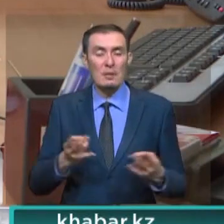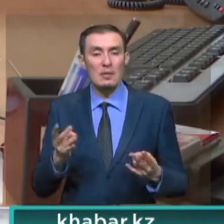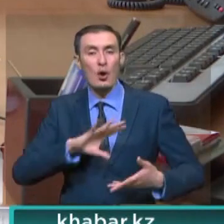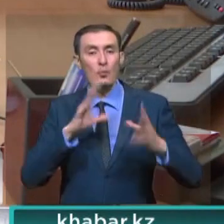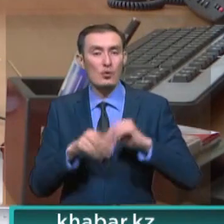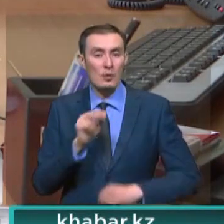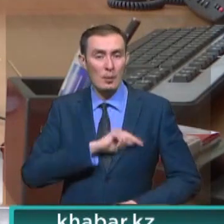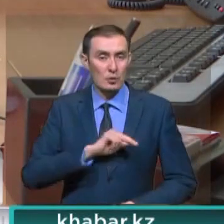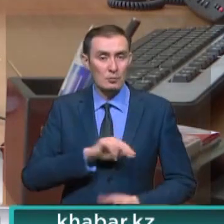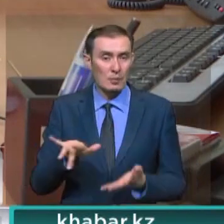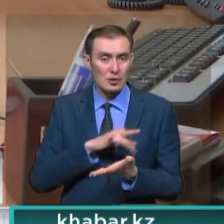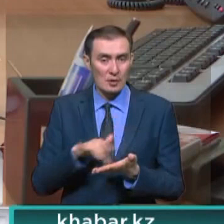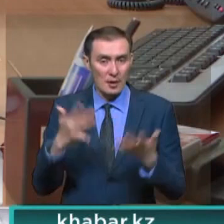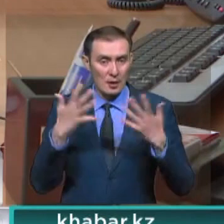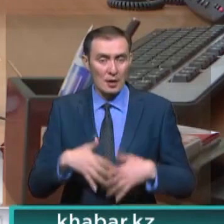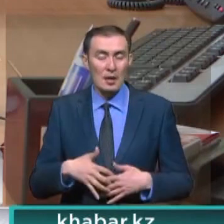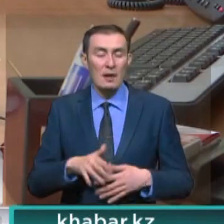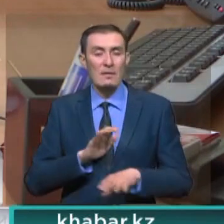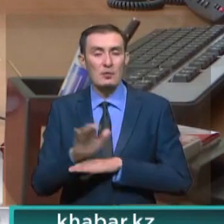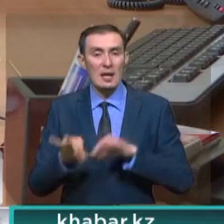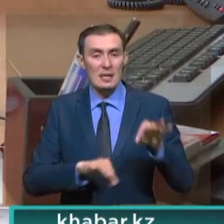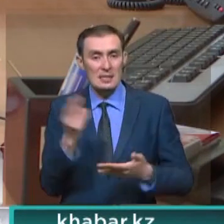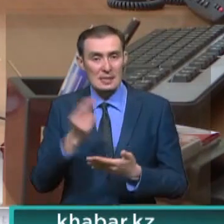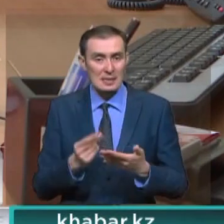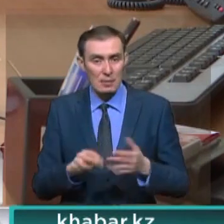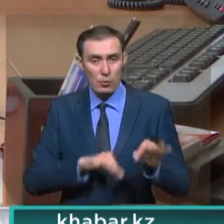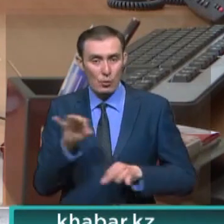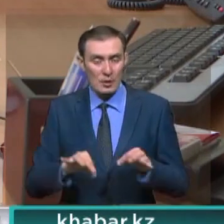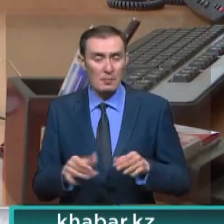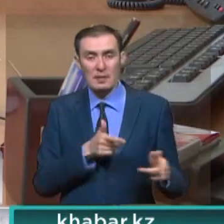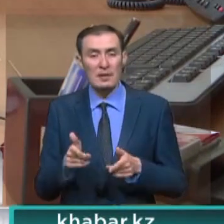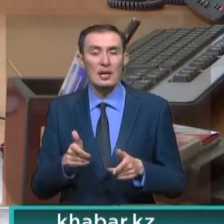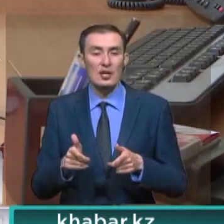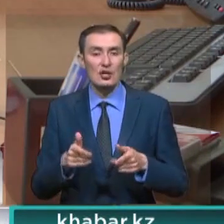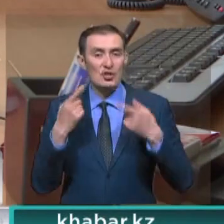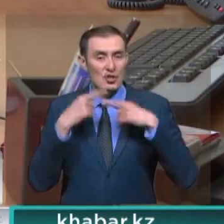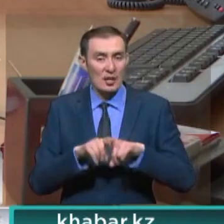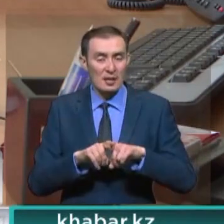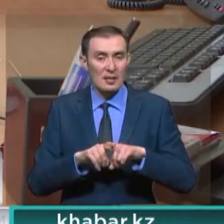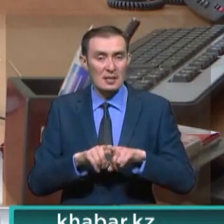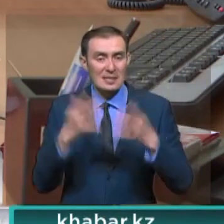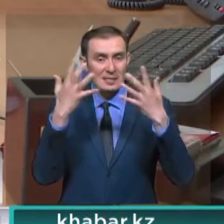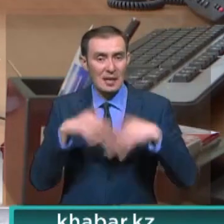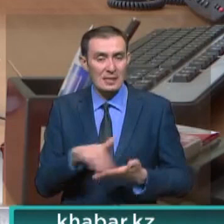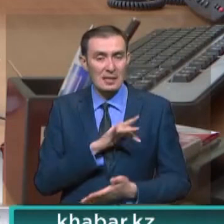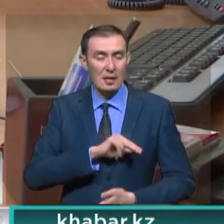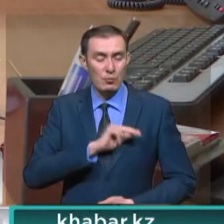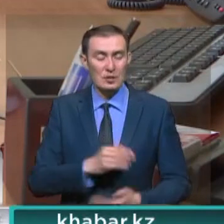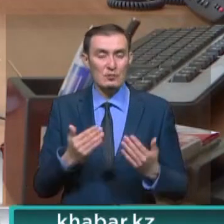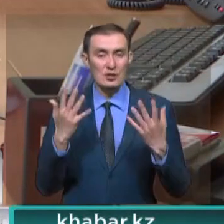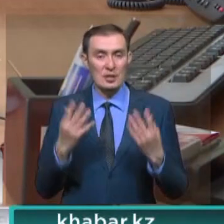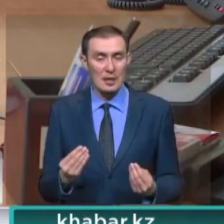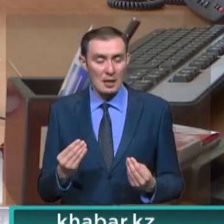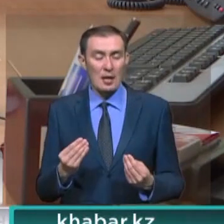объема работ, выпущен эскизный проект и проведены инженерные изыскательские работы. На сегодняшний